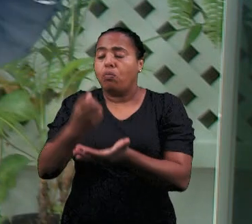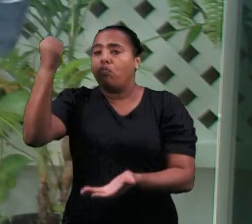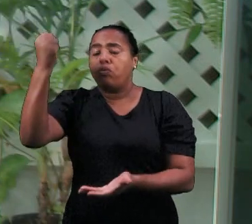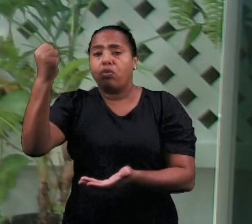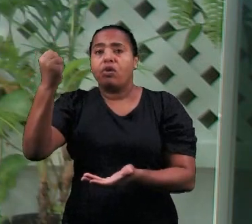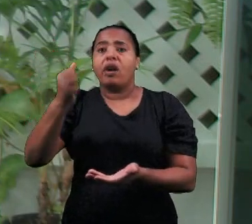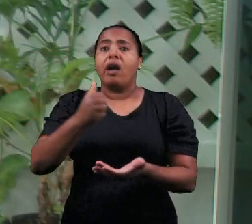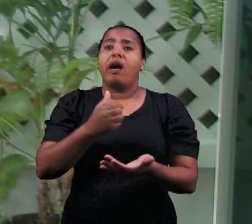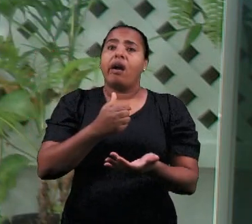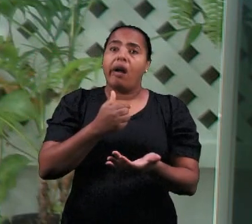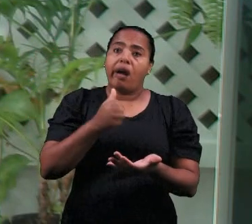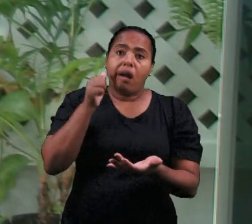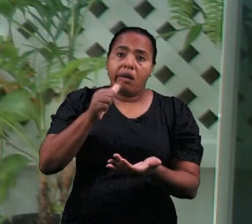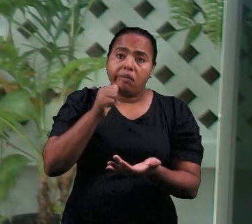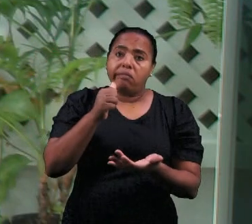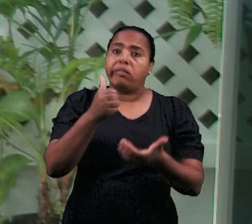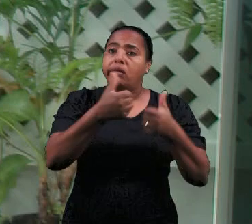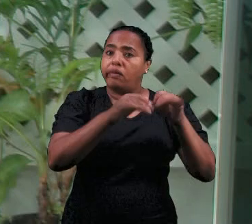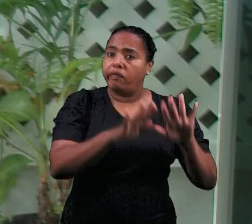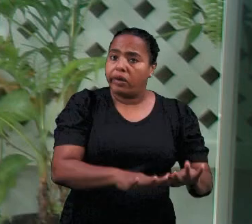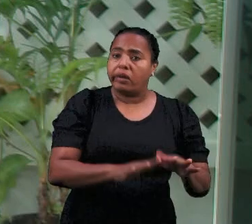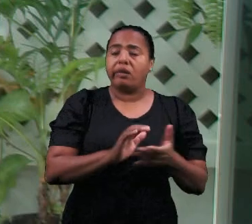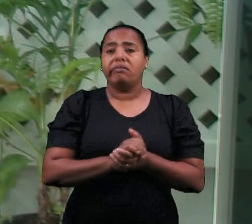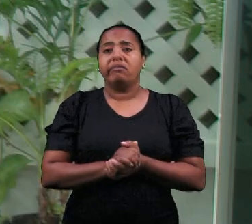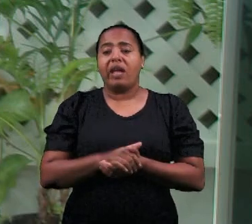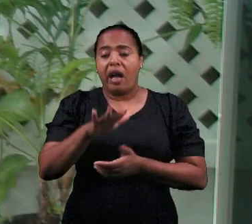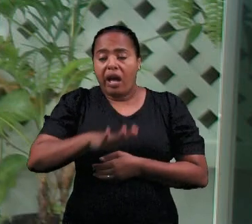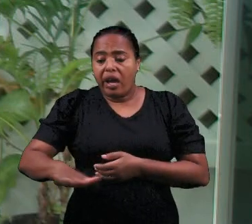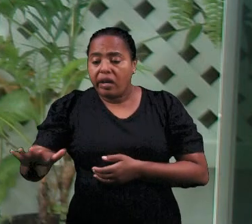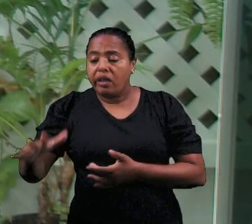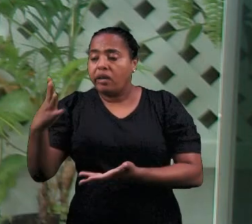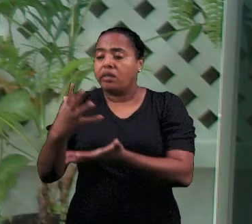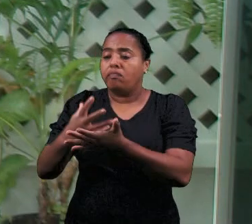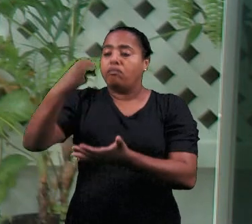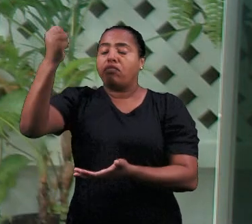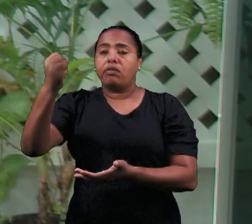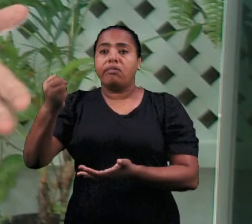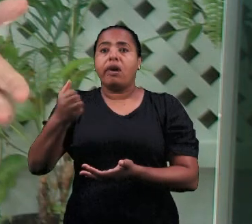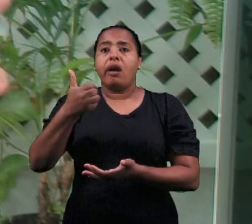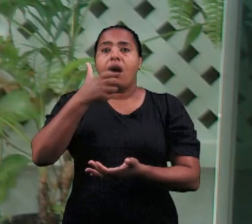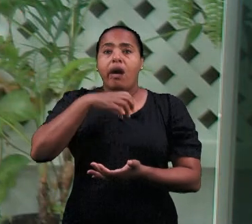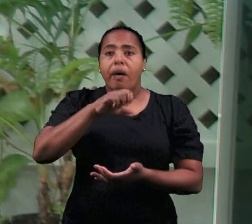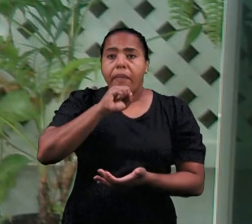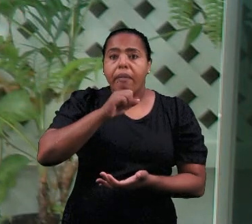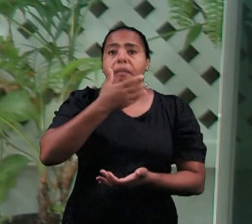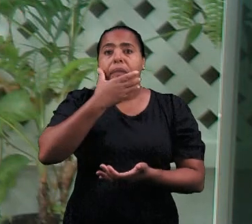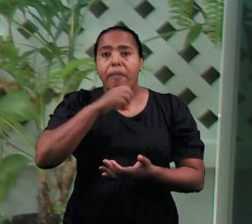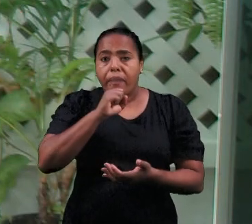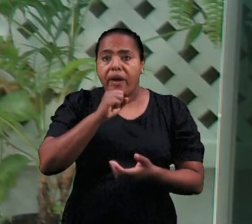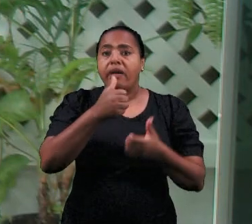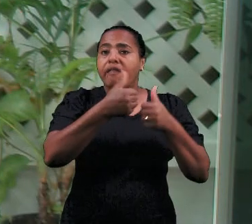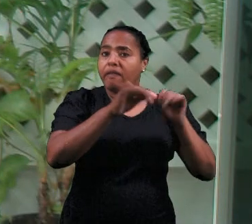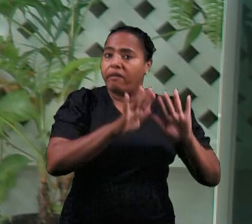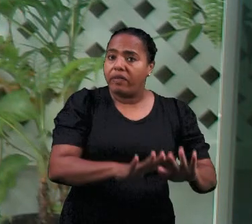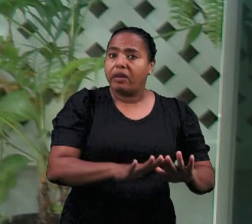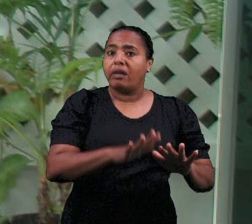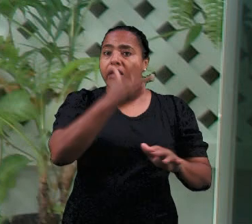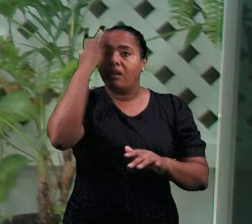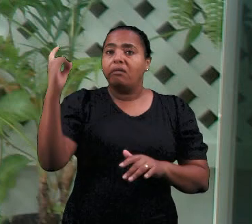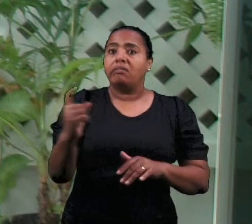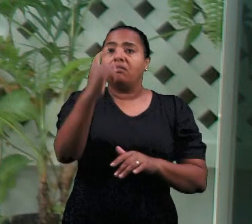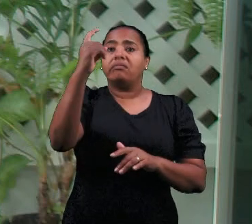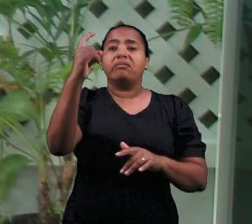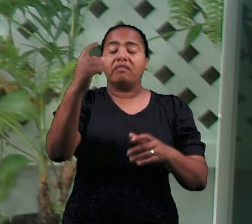sera dans un couple, l'épouse va et l'époux reste, ou vice-versa. L'enfant monte parce